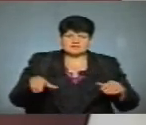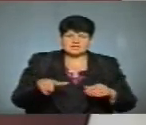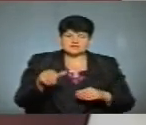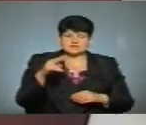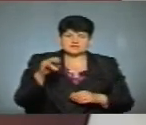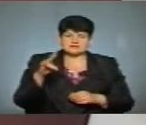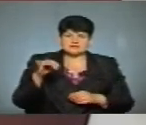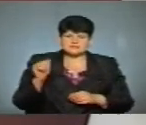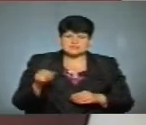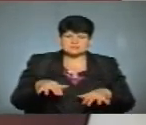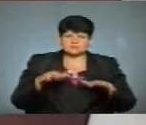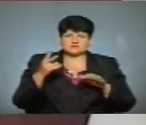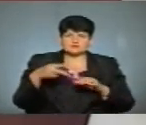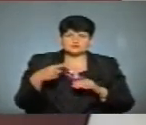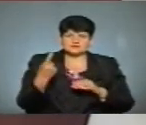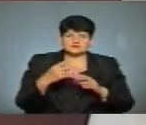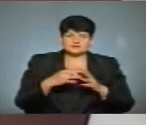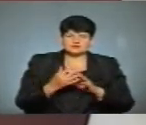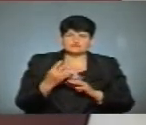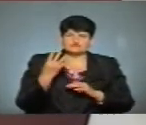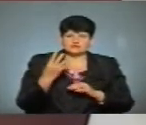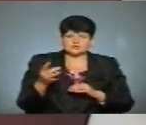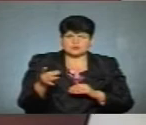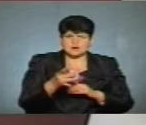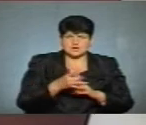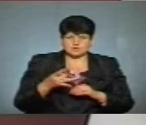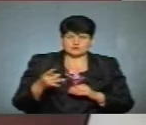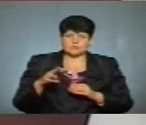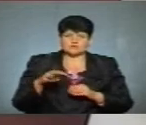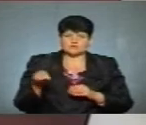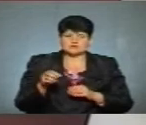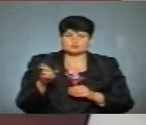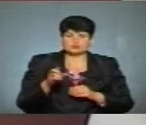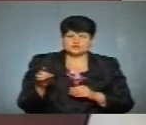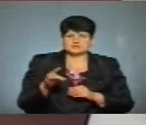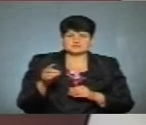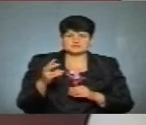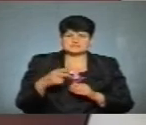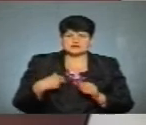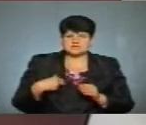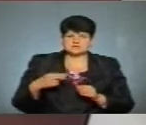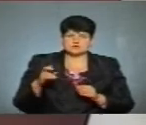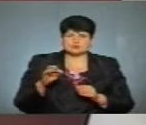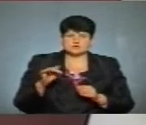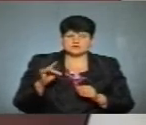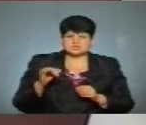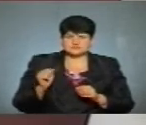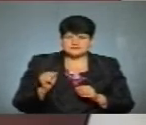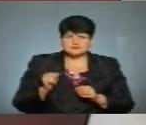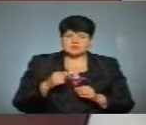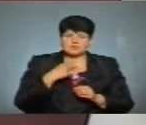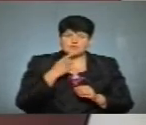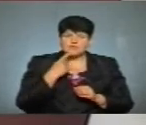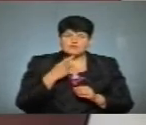підтопило 21 населений пункт у 4 районах – Монастириському, Бучацькому, Заліщицькому та Борщівському. За словами